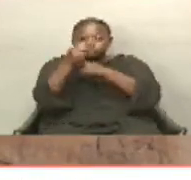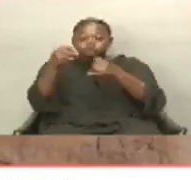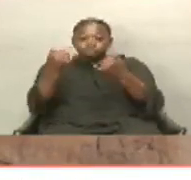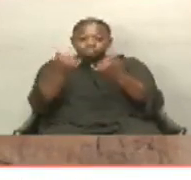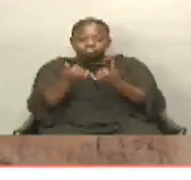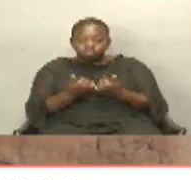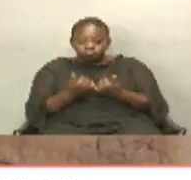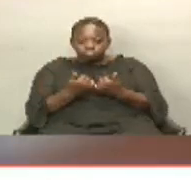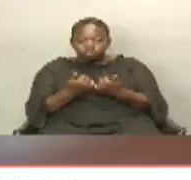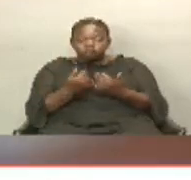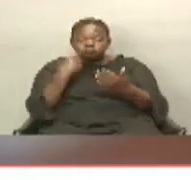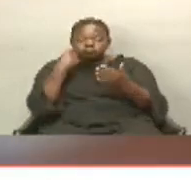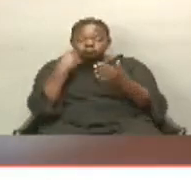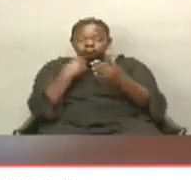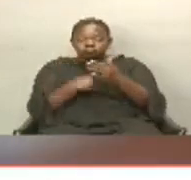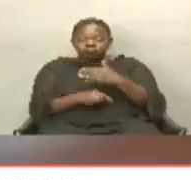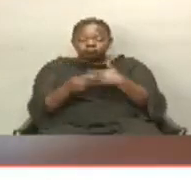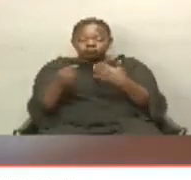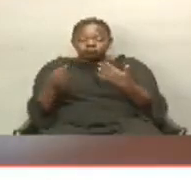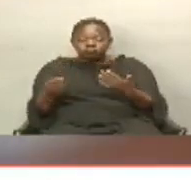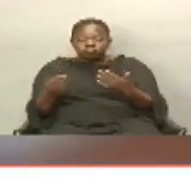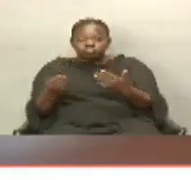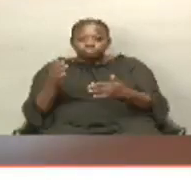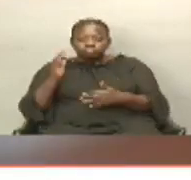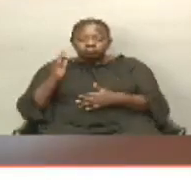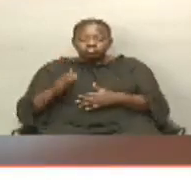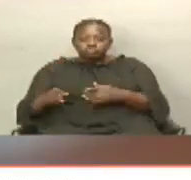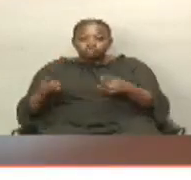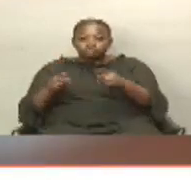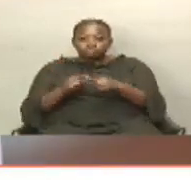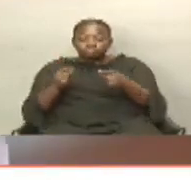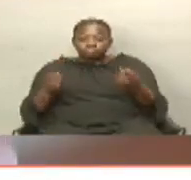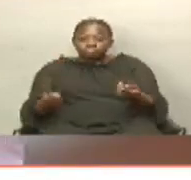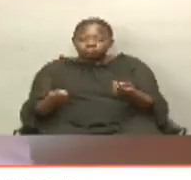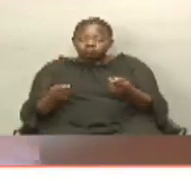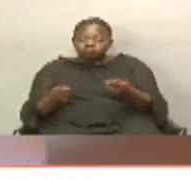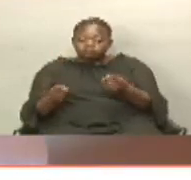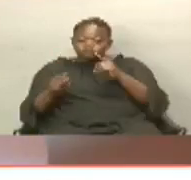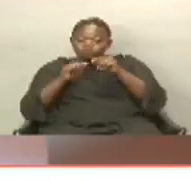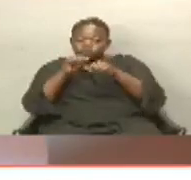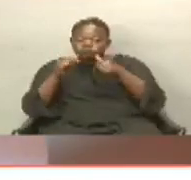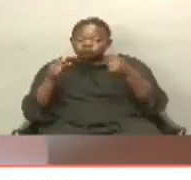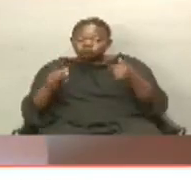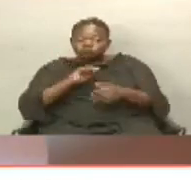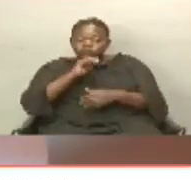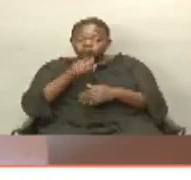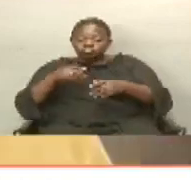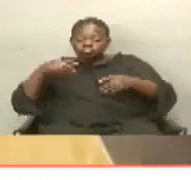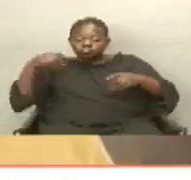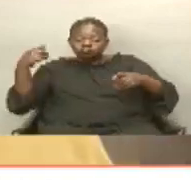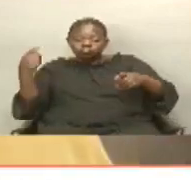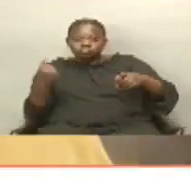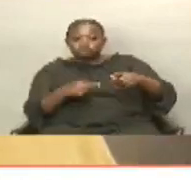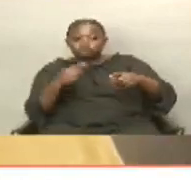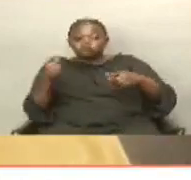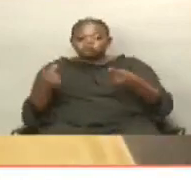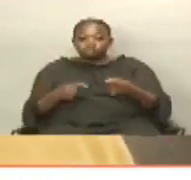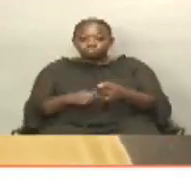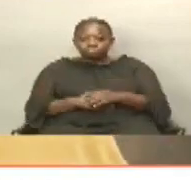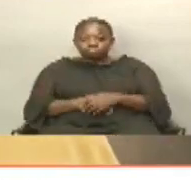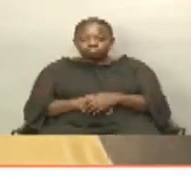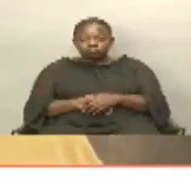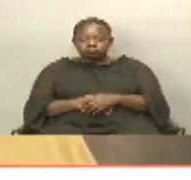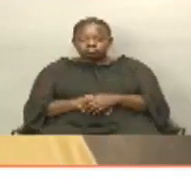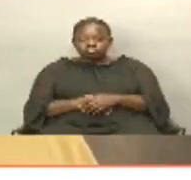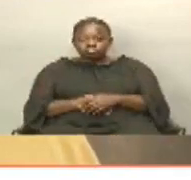sawuma nakyo gwagamba Asusse emizaate nga yo mu Pakistan bwamugambako. Mwamuchala mfundula. The only concern is